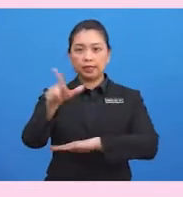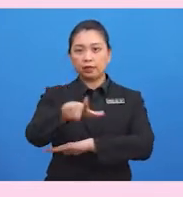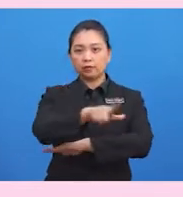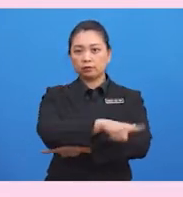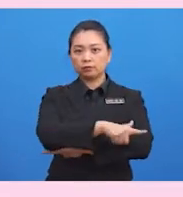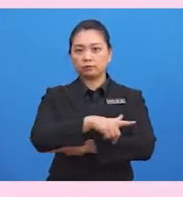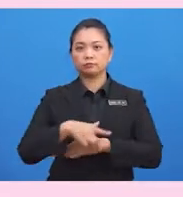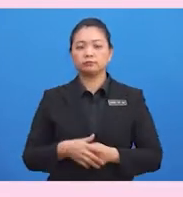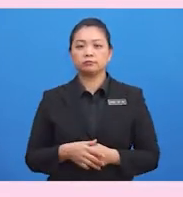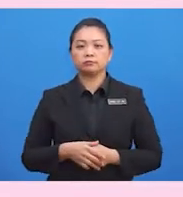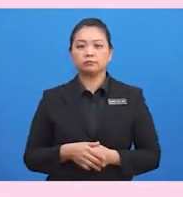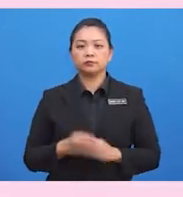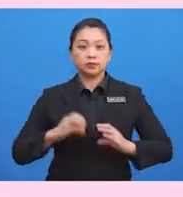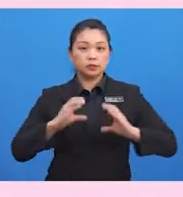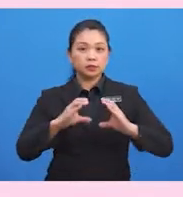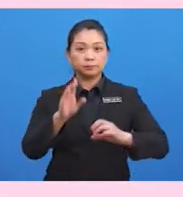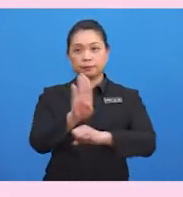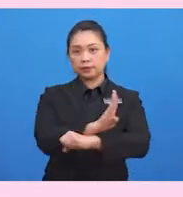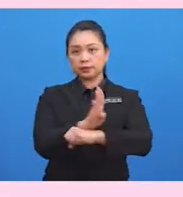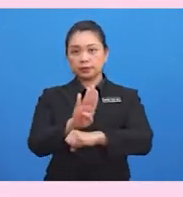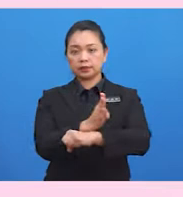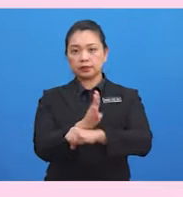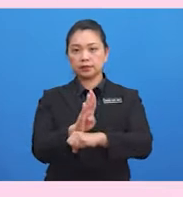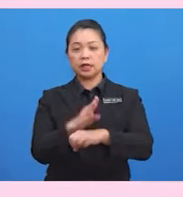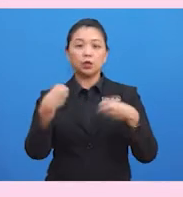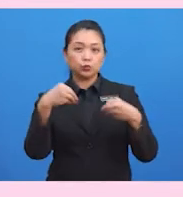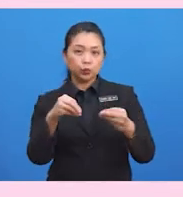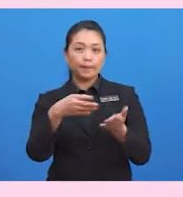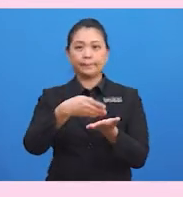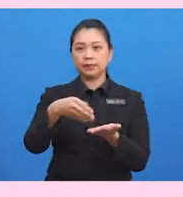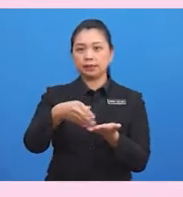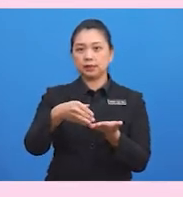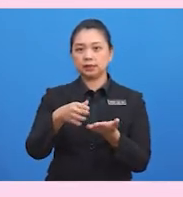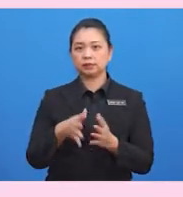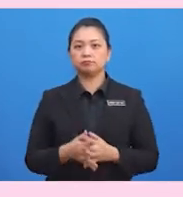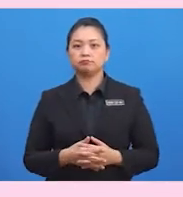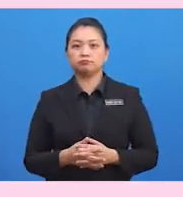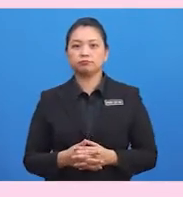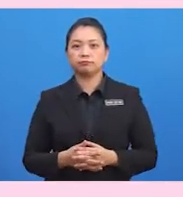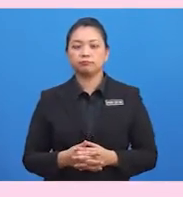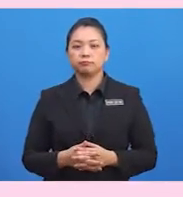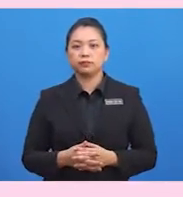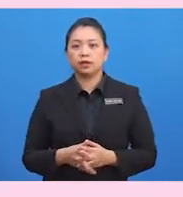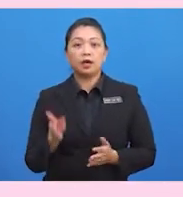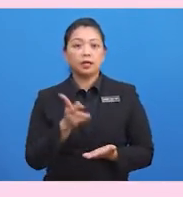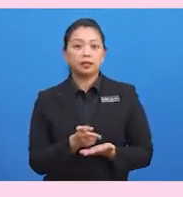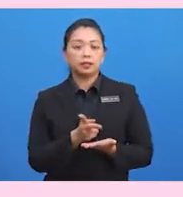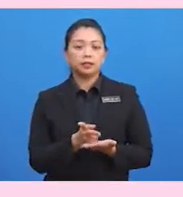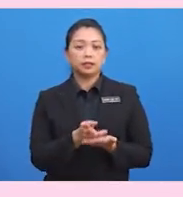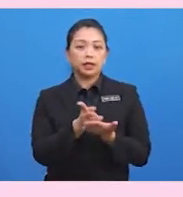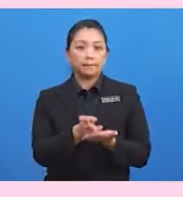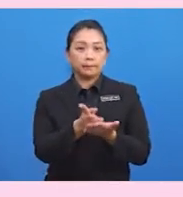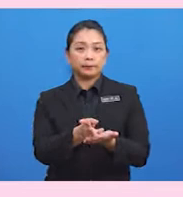laut tertipu Niaga tata cara berjual beli tanggungjawab Nah orde anak kapal